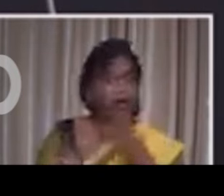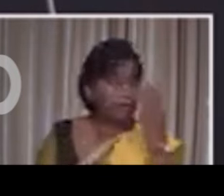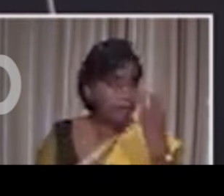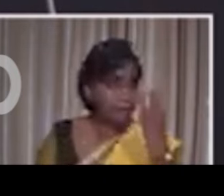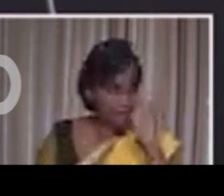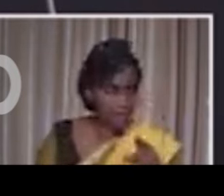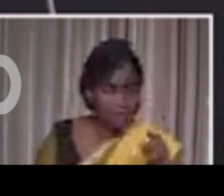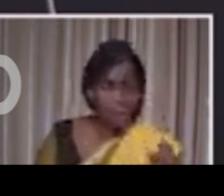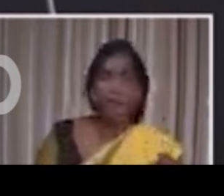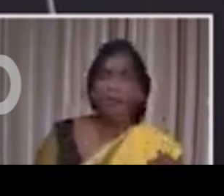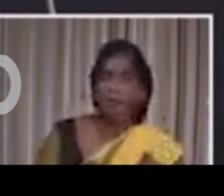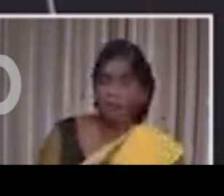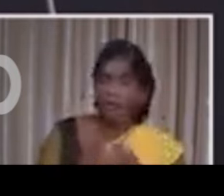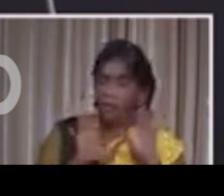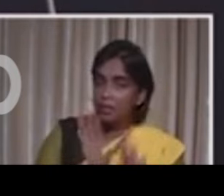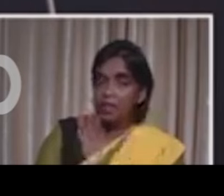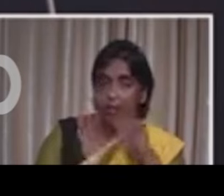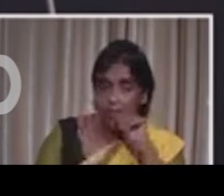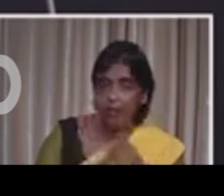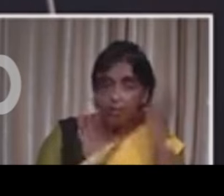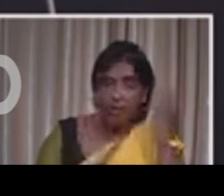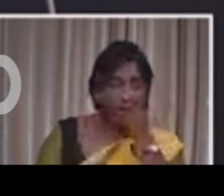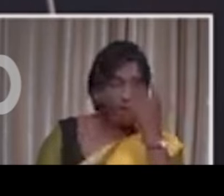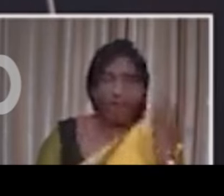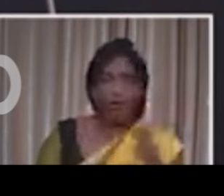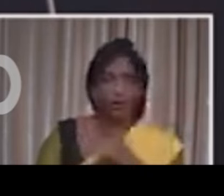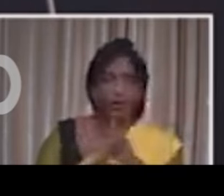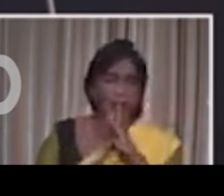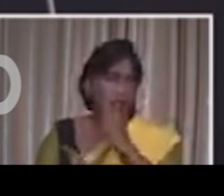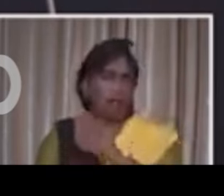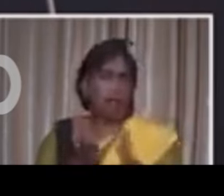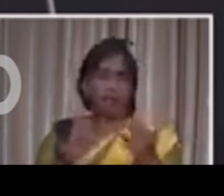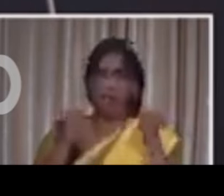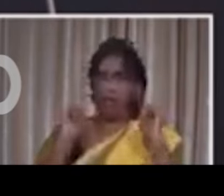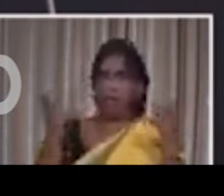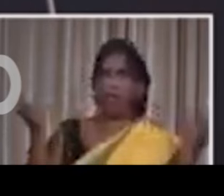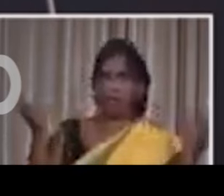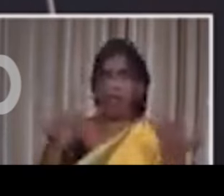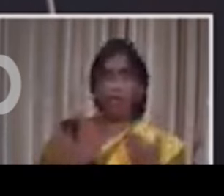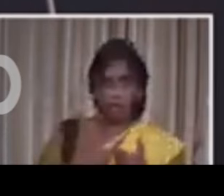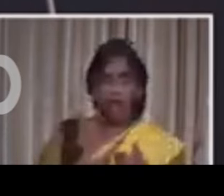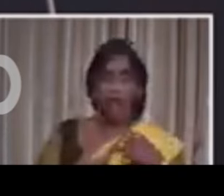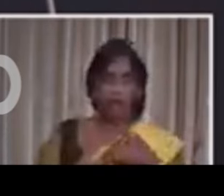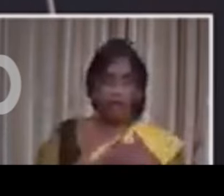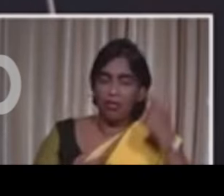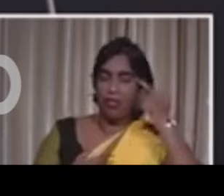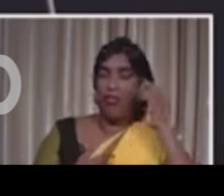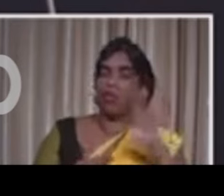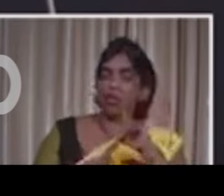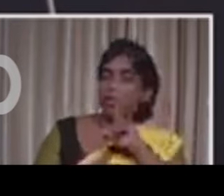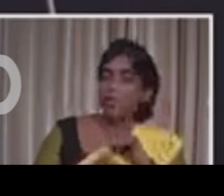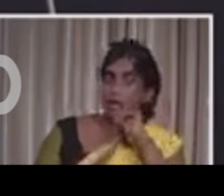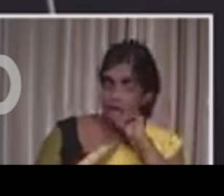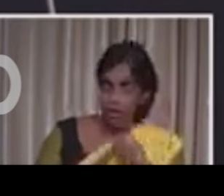அறியப்படவில்லை, நீதி கிடைக்கவில்லை. இன்று நாங்கள் நினைவு கூறுகின்றோம். வெட்கம், வெட்கம், லஜ்ஜாய், ஷேம், வெட்கப்பட